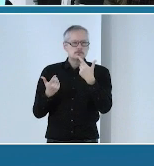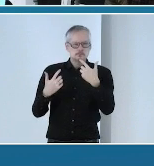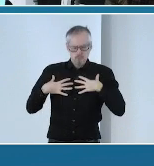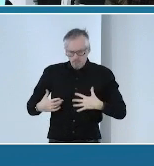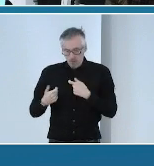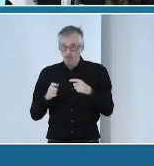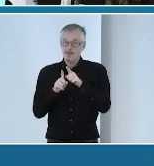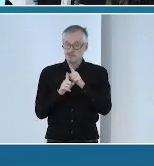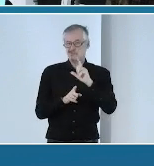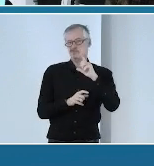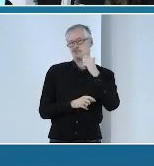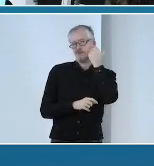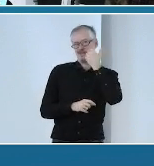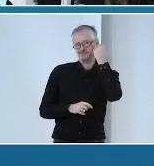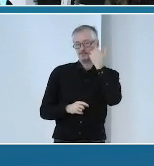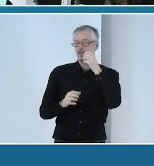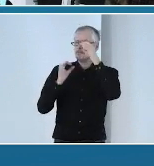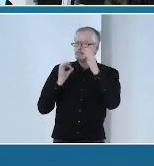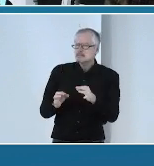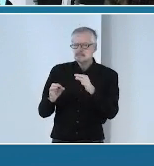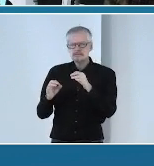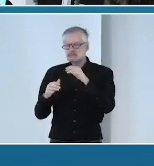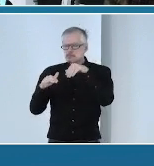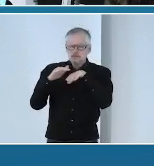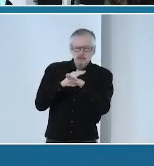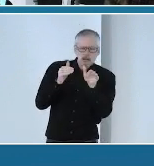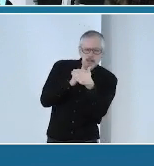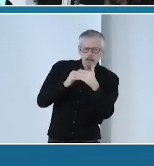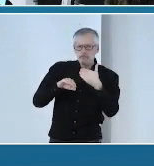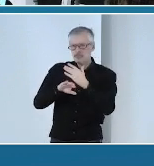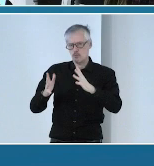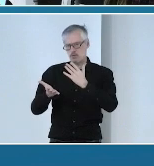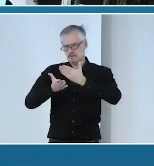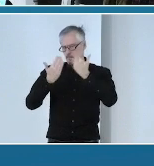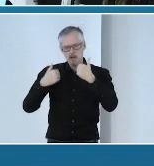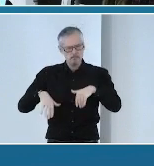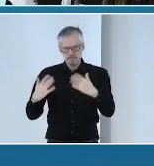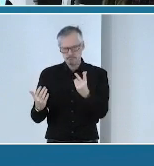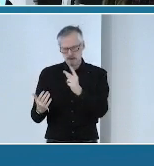pas exactement quels sont les mécanismes exacts sous-jacents, mais peu importe. Et